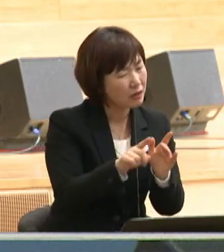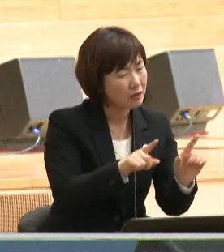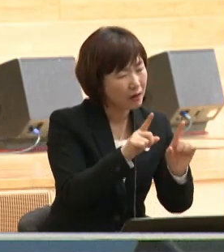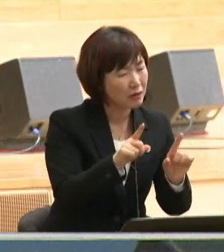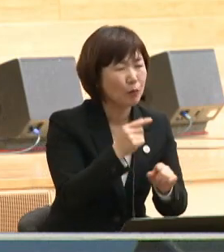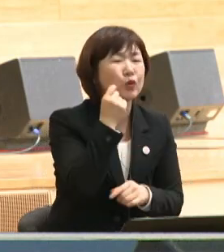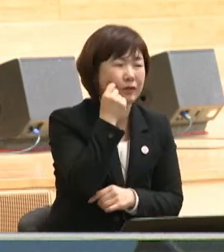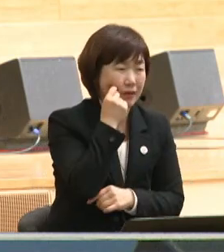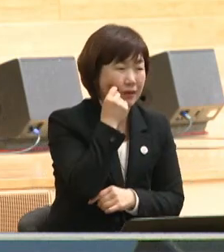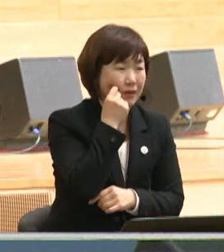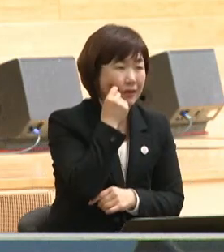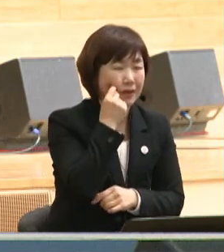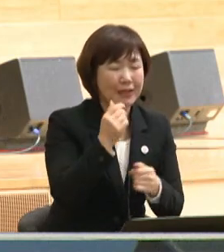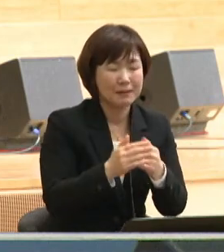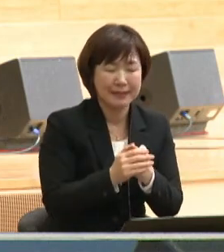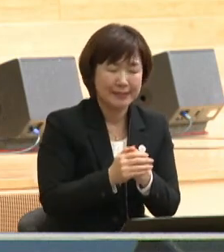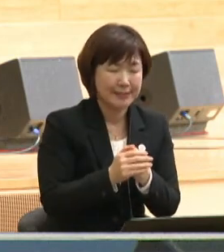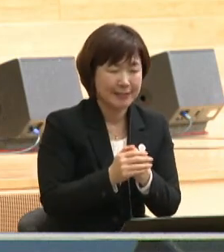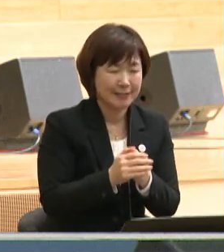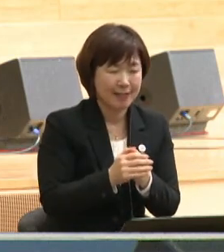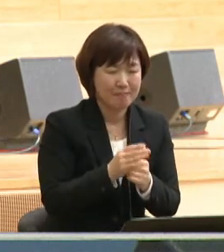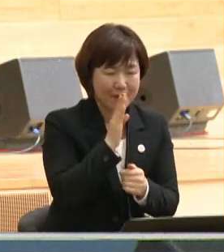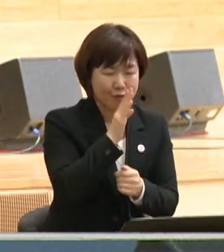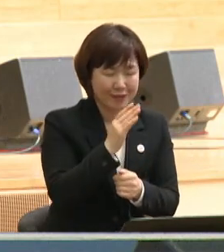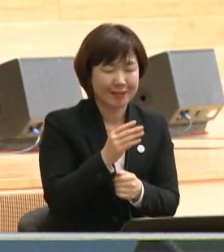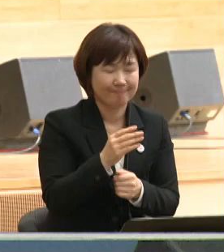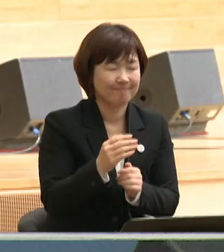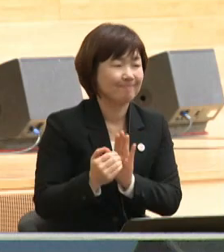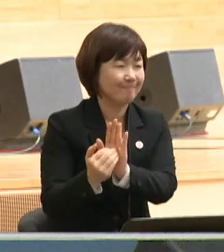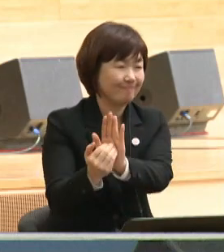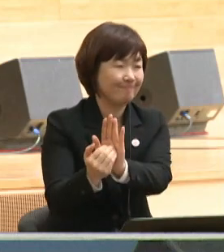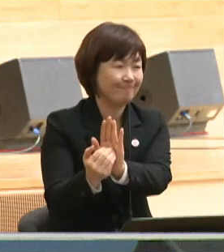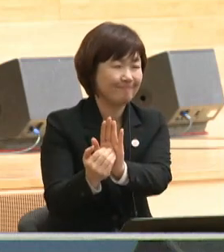그래서 단칼에 거절할 수밖에 없었습니다